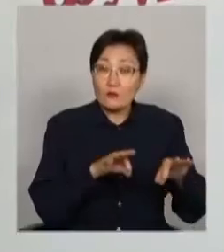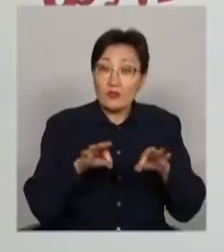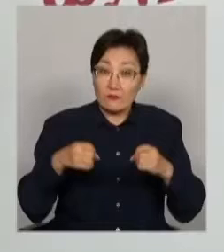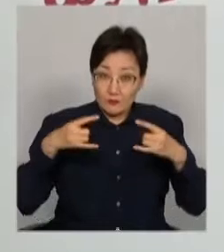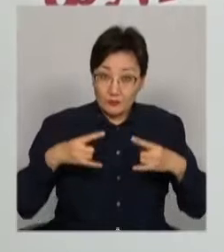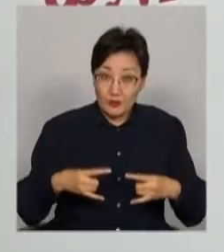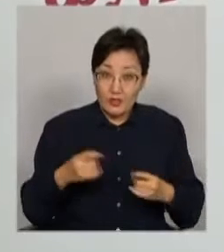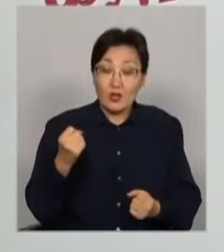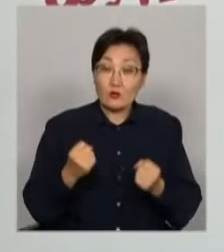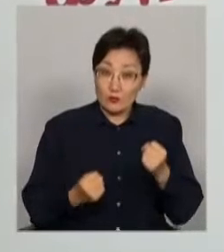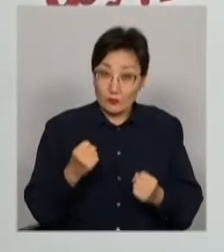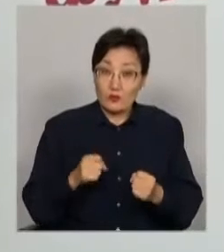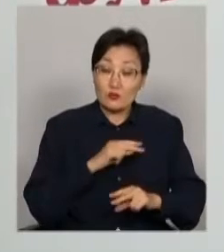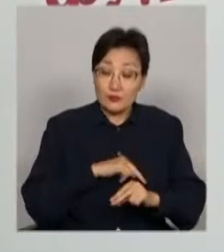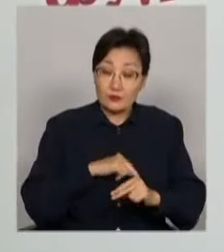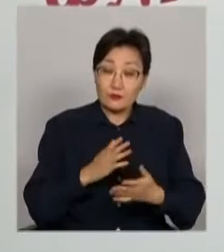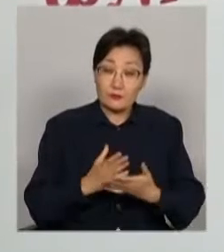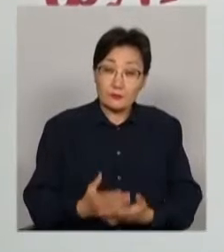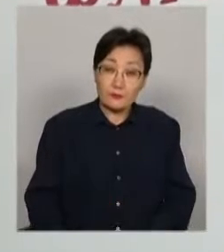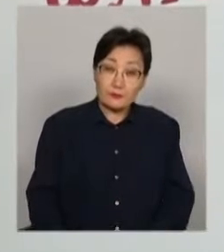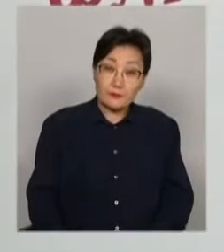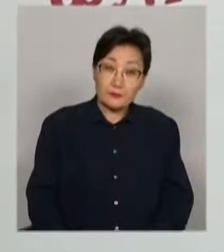флюорография көлігі алдырылды.